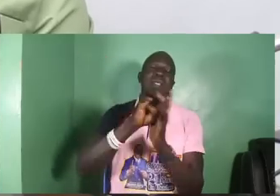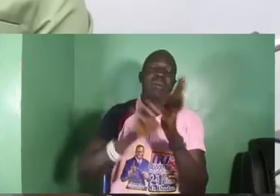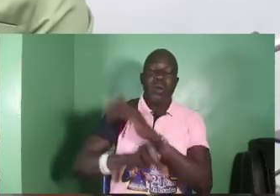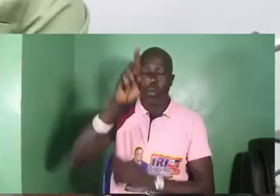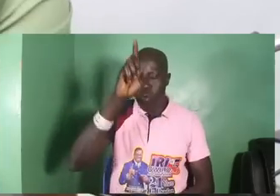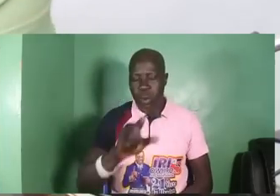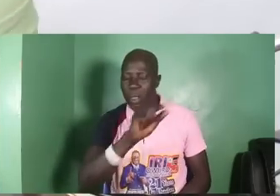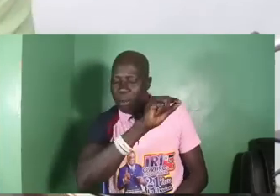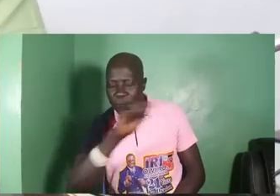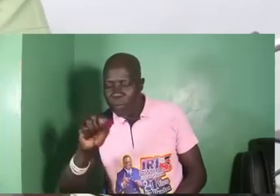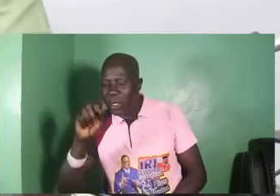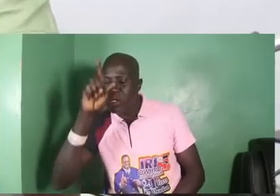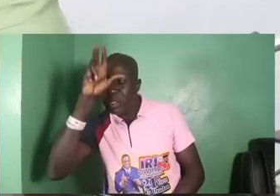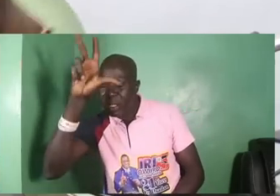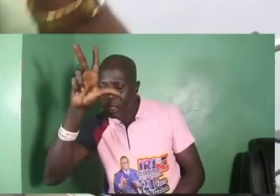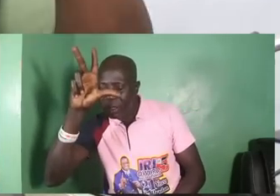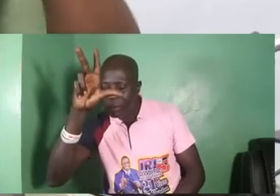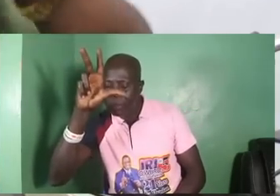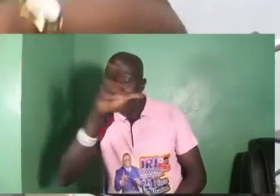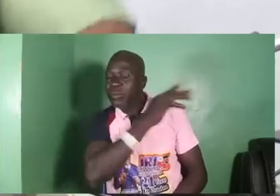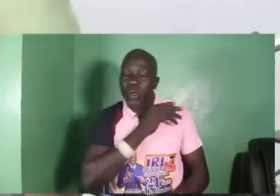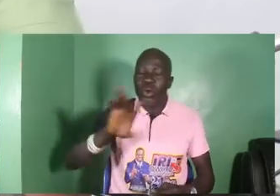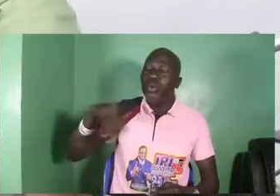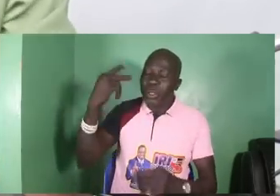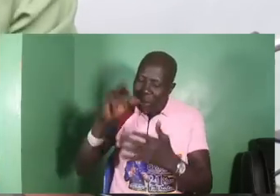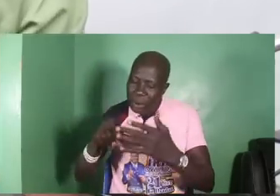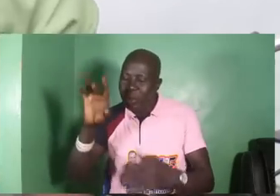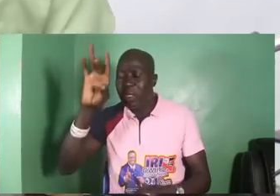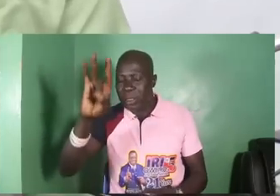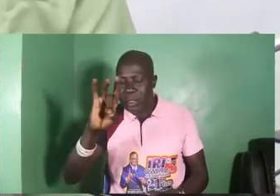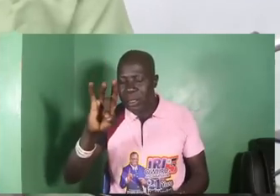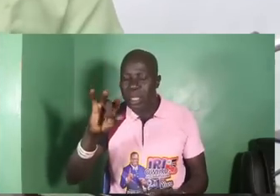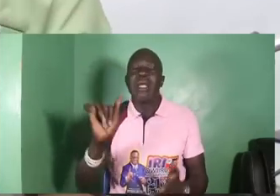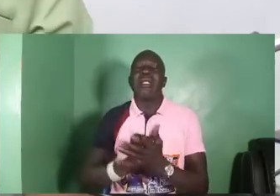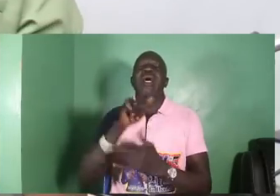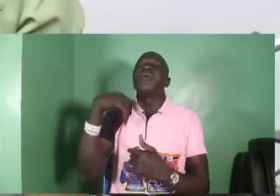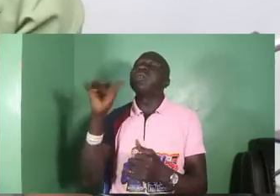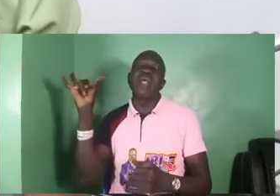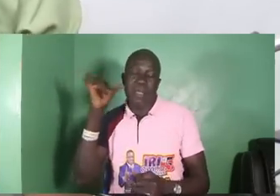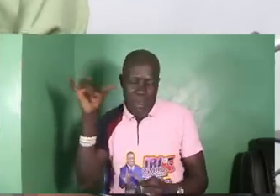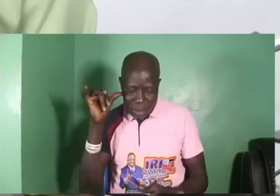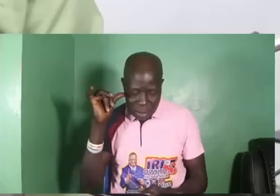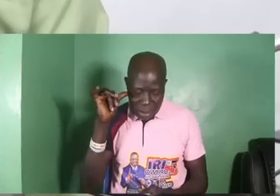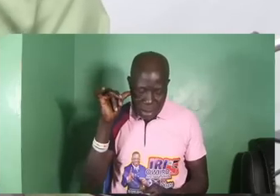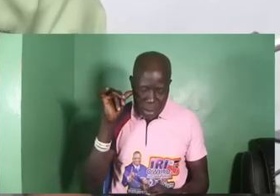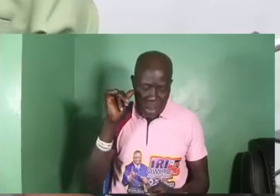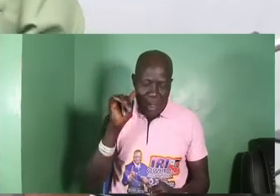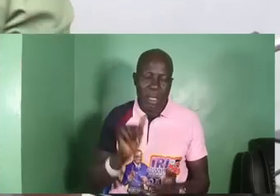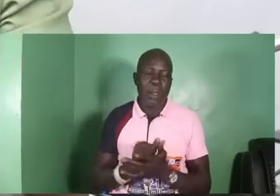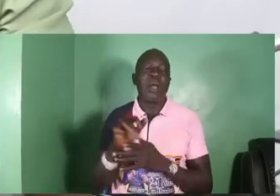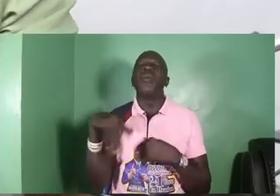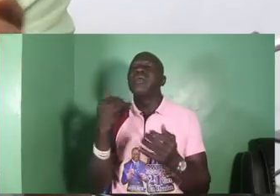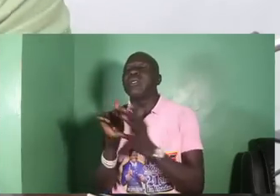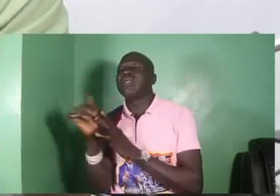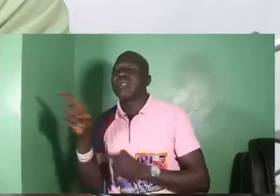làwọ̀. Ẹsẹ̀ kẹta láti gbé. Àkàdé ẹsẹ̀ kẹjọ. Bá a ṣe ká wọ̀ bẹ́ẹ̀ bá a kàrí. Ṣé olùkàwọ̀ mi wà